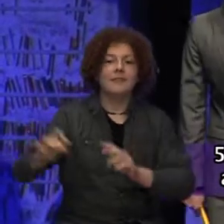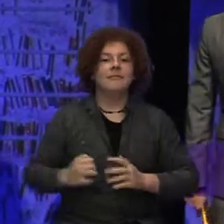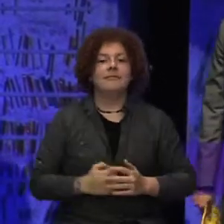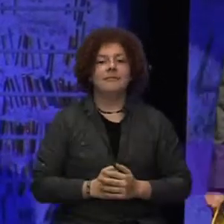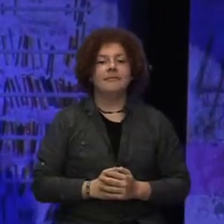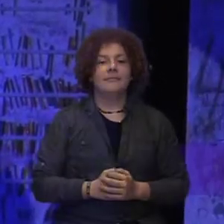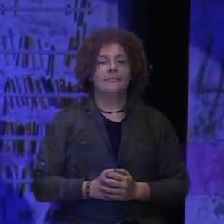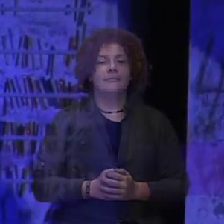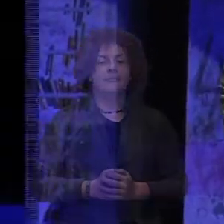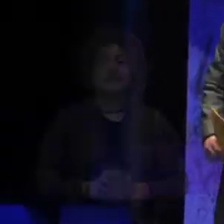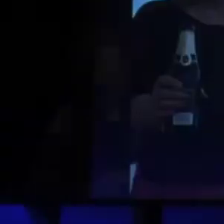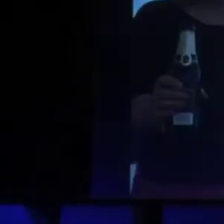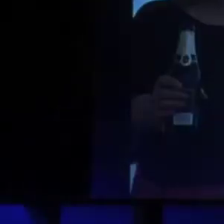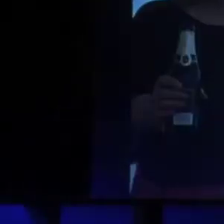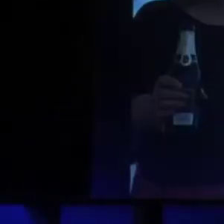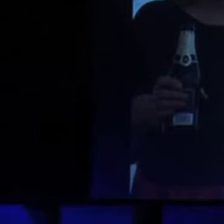2014. Dobrý večer.